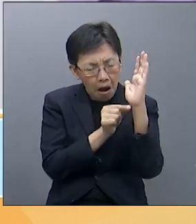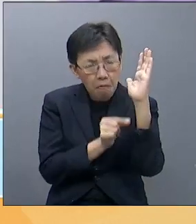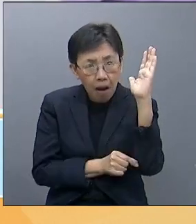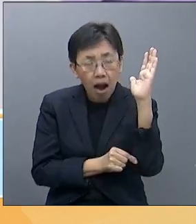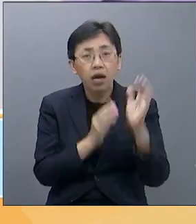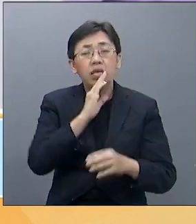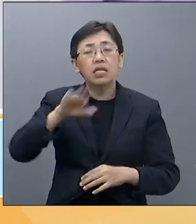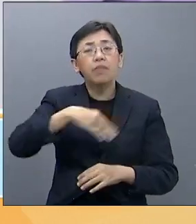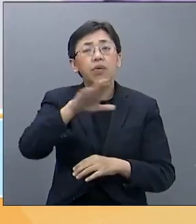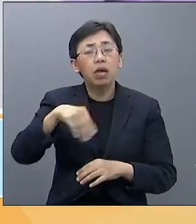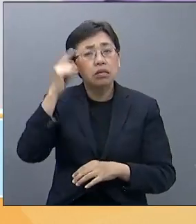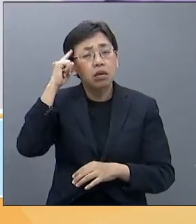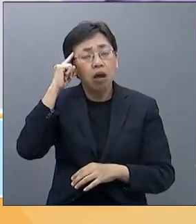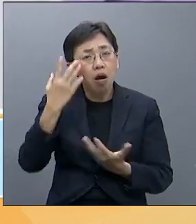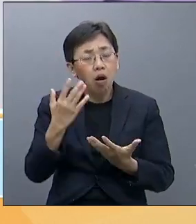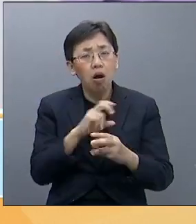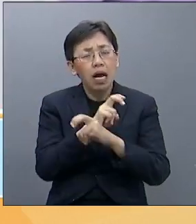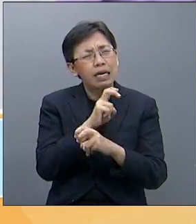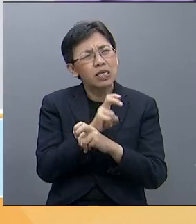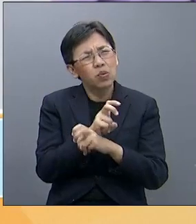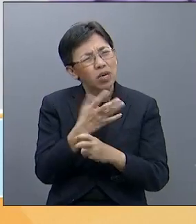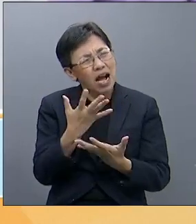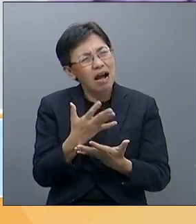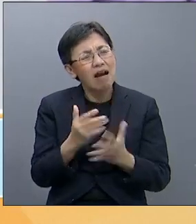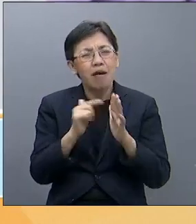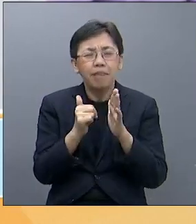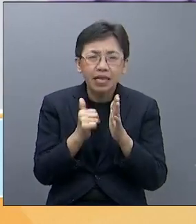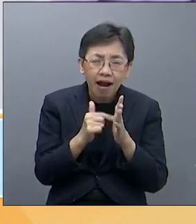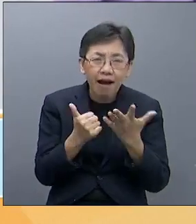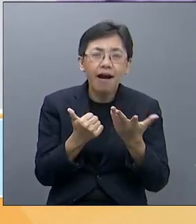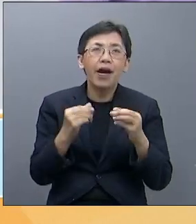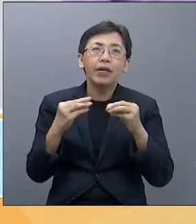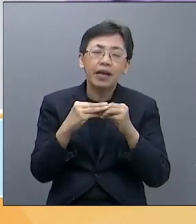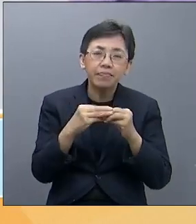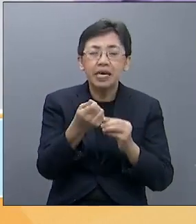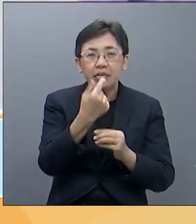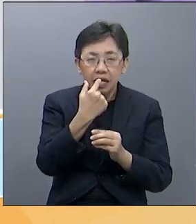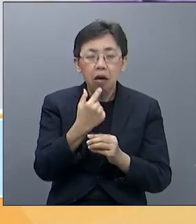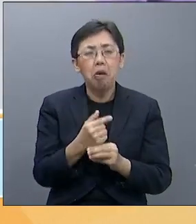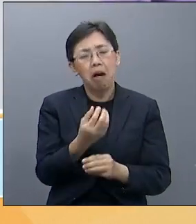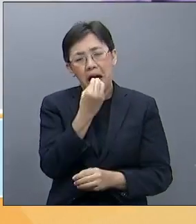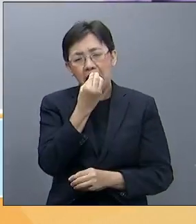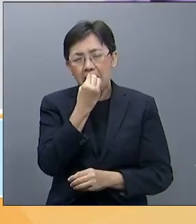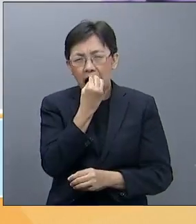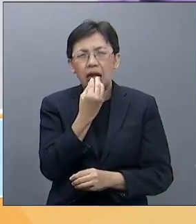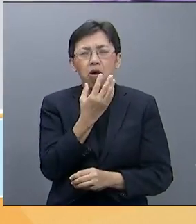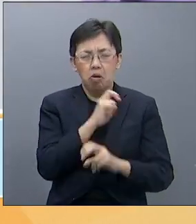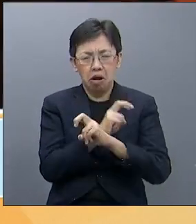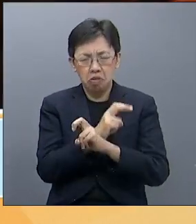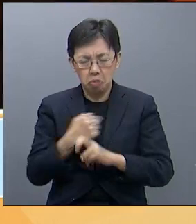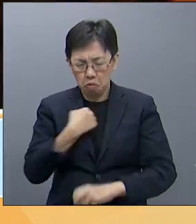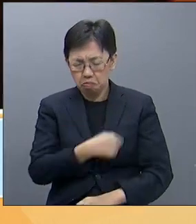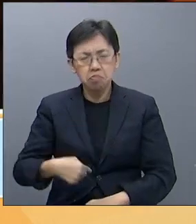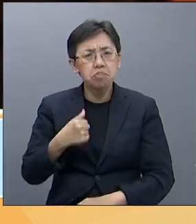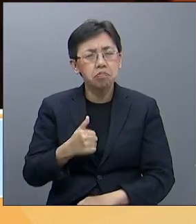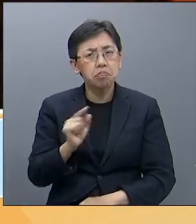เราควรจะเติมแคลเซียมของเราในช่วงวัยไหนดีและแหล่งอาหารที่มีแคลเซียมเยอะๆเนี่ยบางคนอาจจะไม่มีเงินซื้ออาหารเสริ ม เพื่อจะรับ